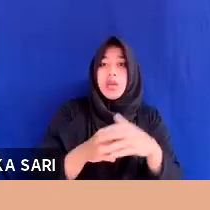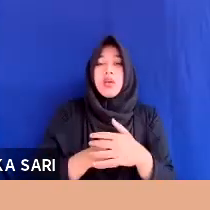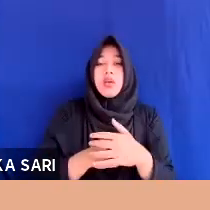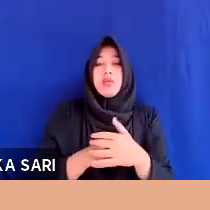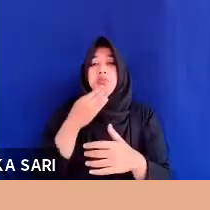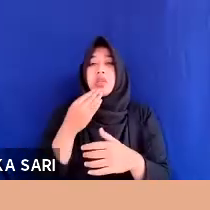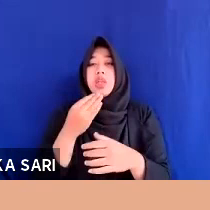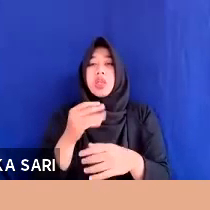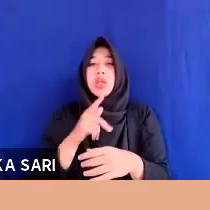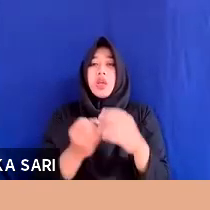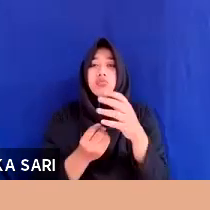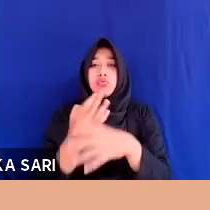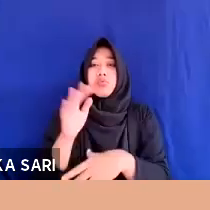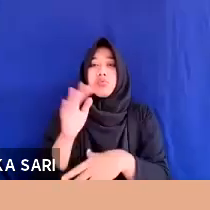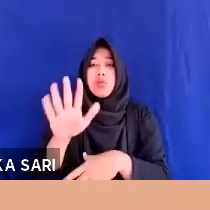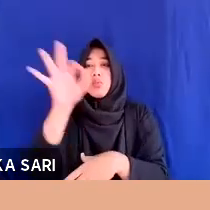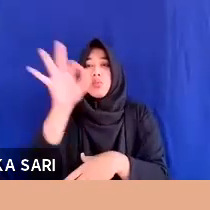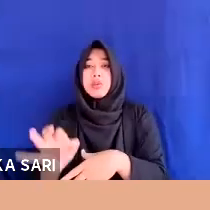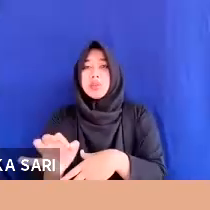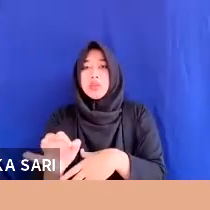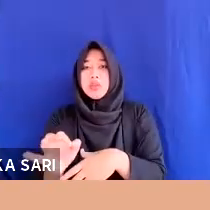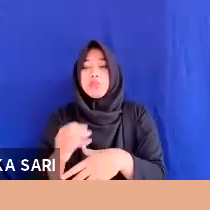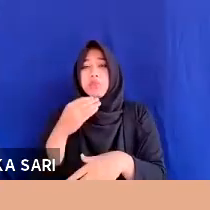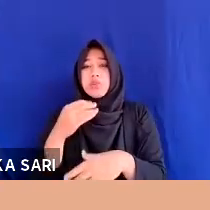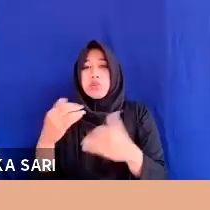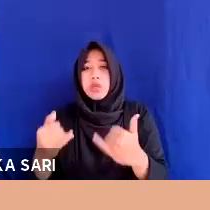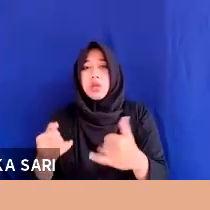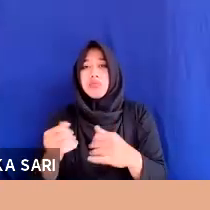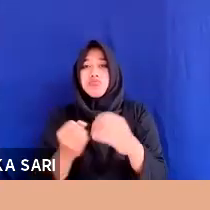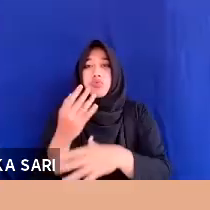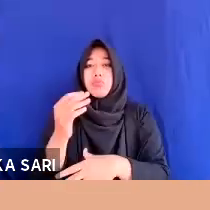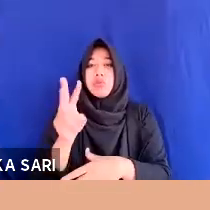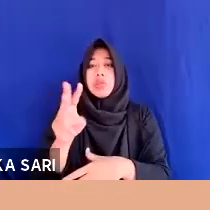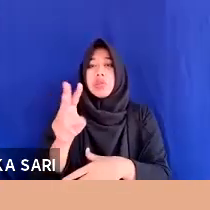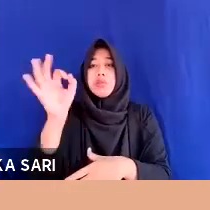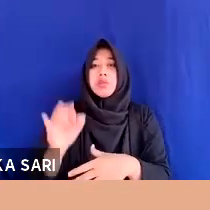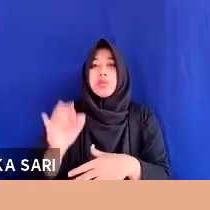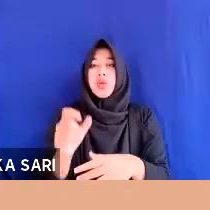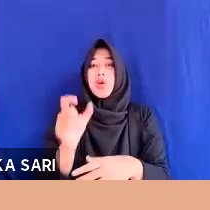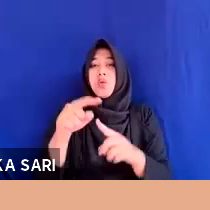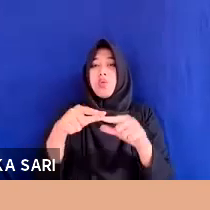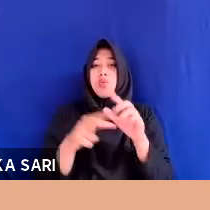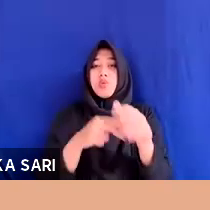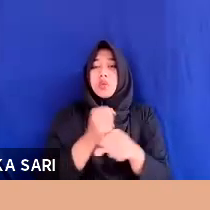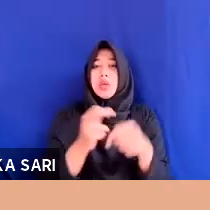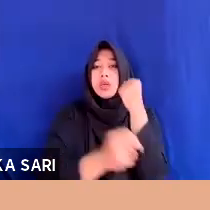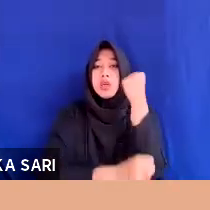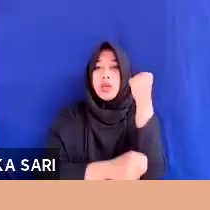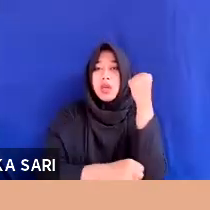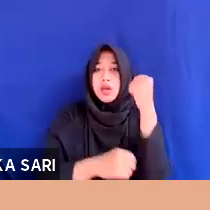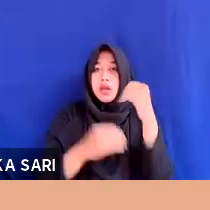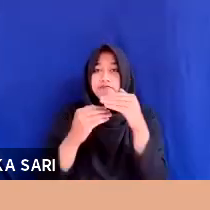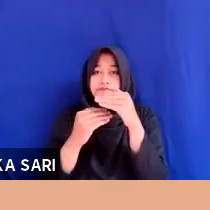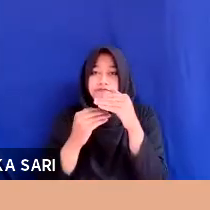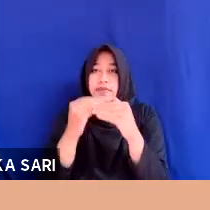5%-an hanya tumbuh di bawah 3%. Utang negara naik, Bapak Ibu kalau cermati, di mana